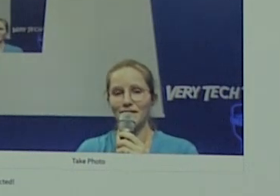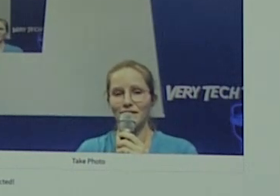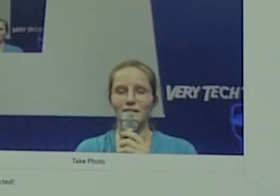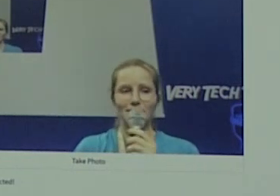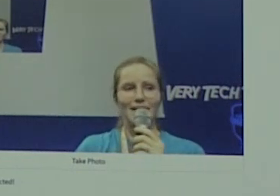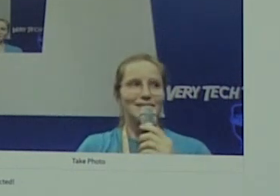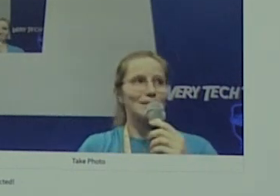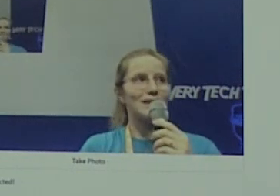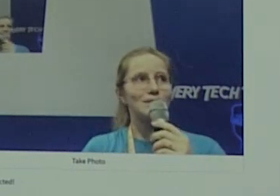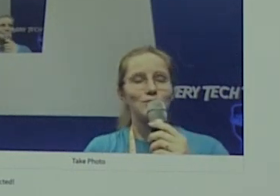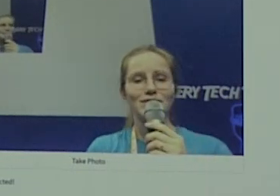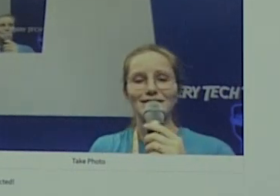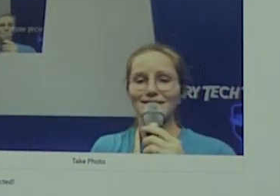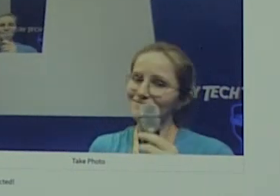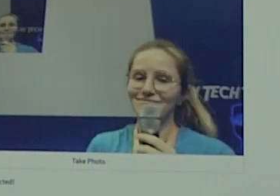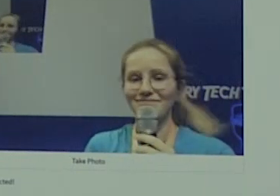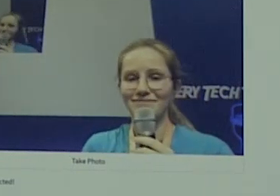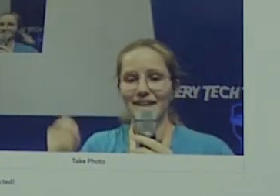? C'est parti pour VTT.